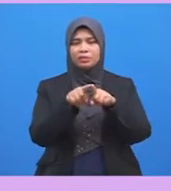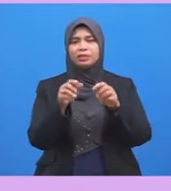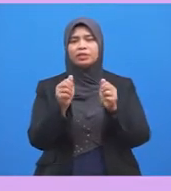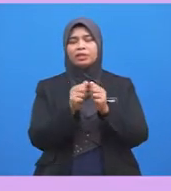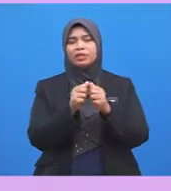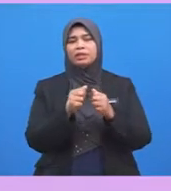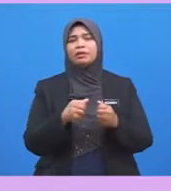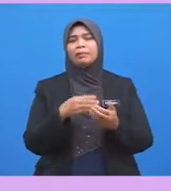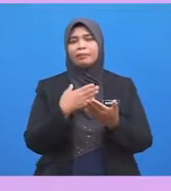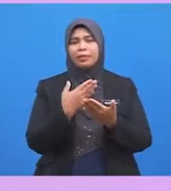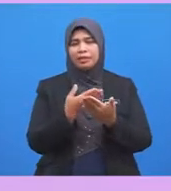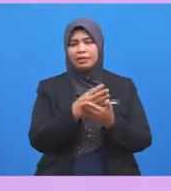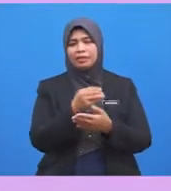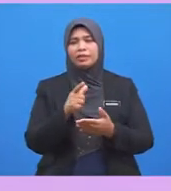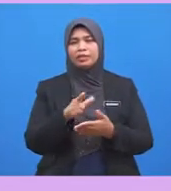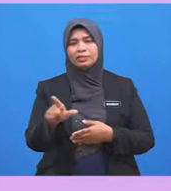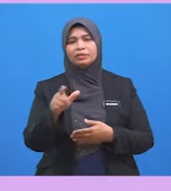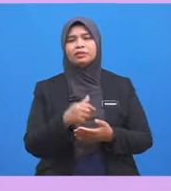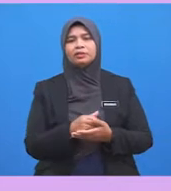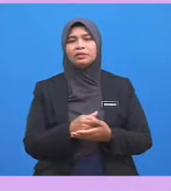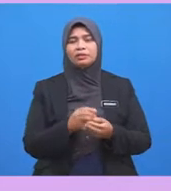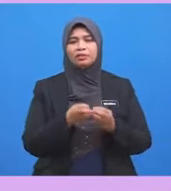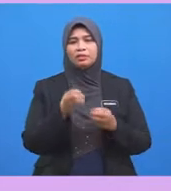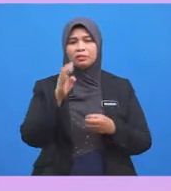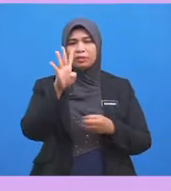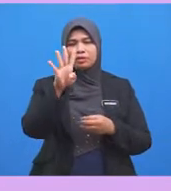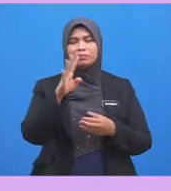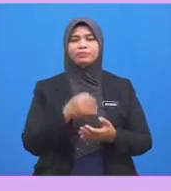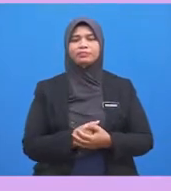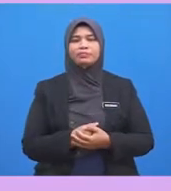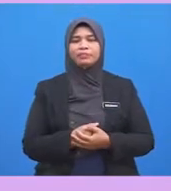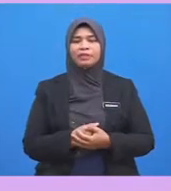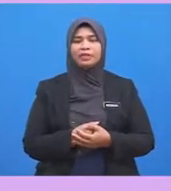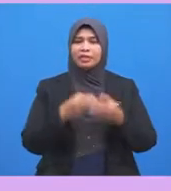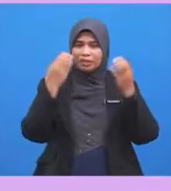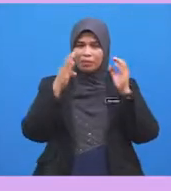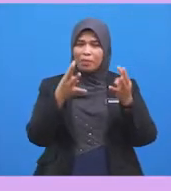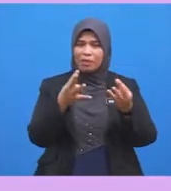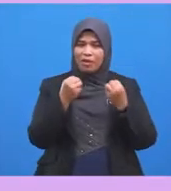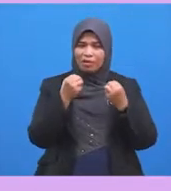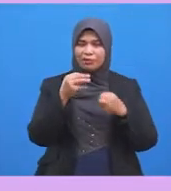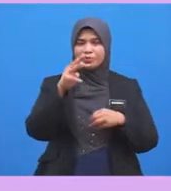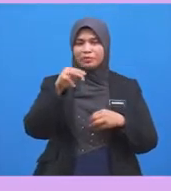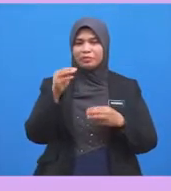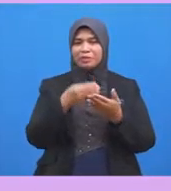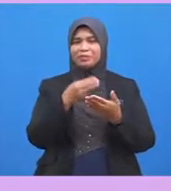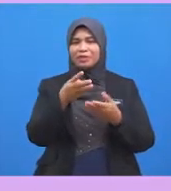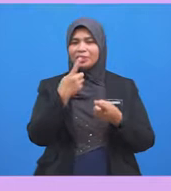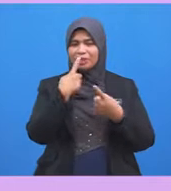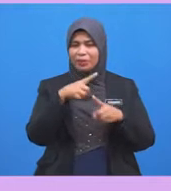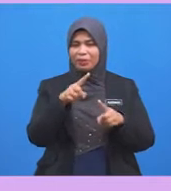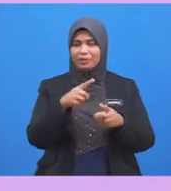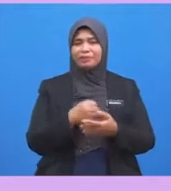bersama dengan lancar. Yang keempat, cikgu hendak murid-murid memberikan jawapan.